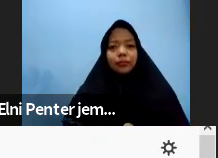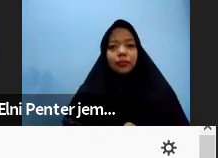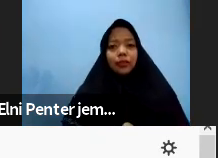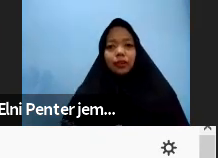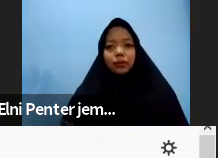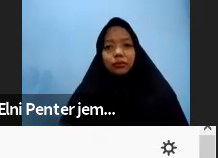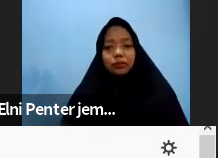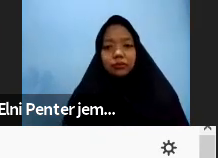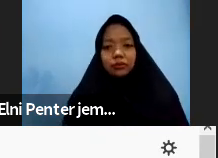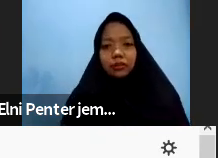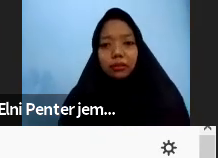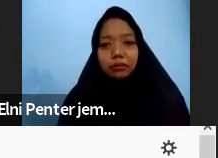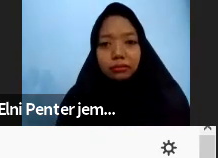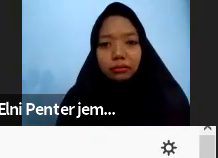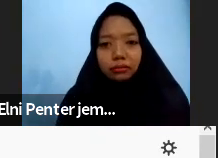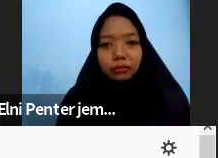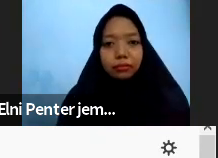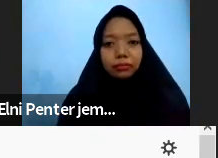porno